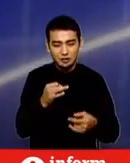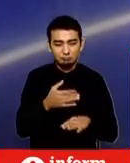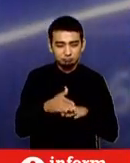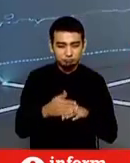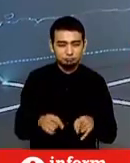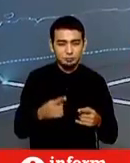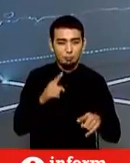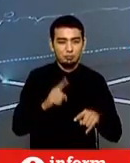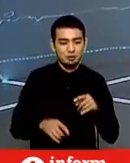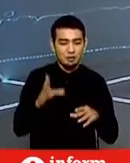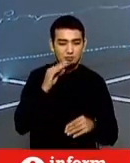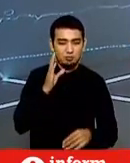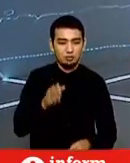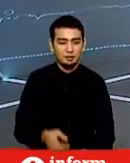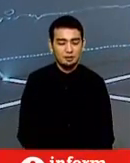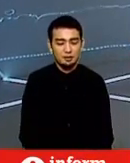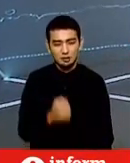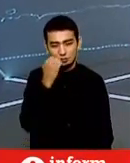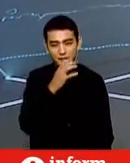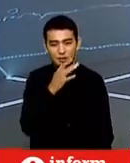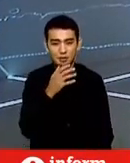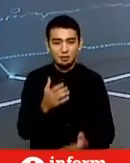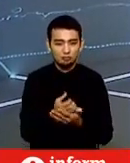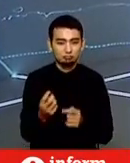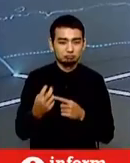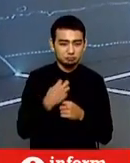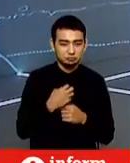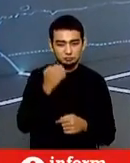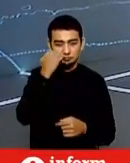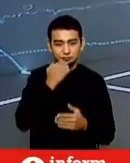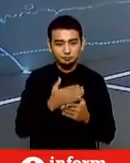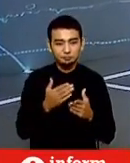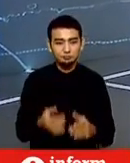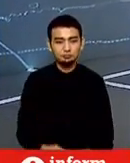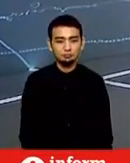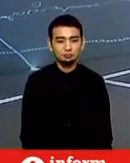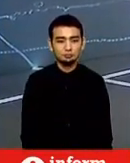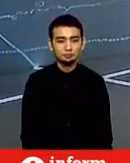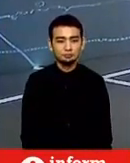ықпал ететін болады. Жақсы, Мақсат мырза, уақыт тауып студиямызға келгеніңізге рахмет. Көп рахмет.